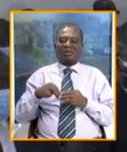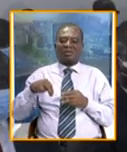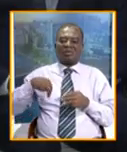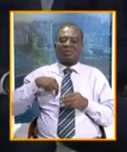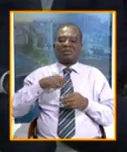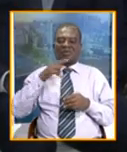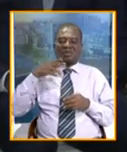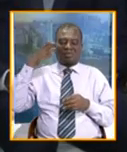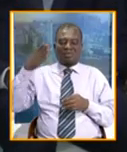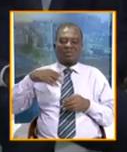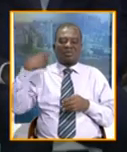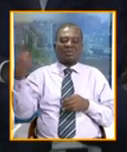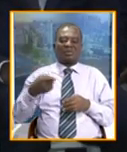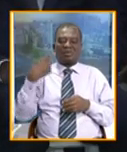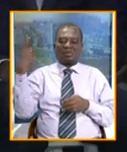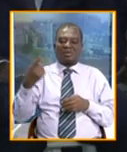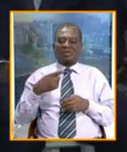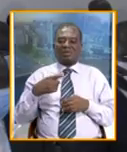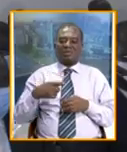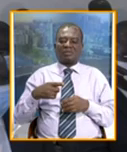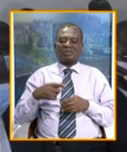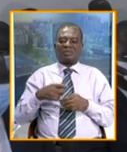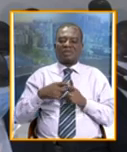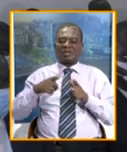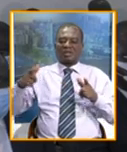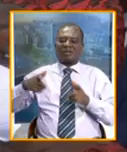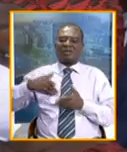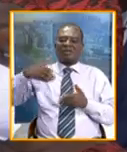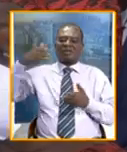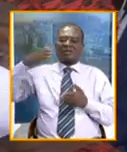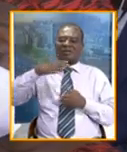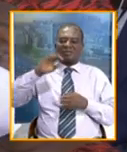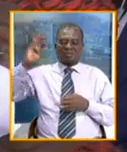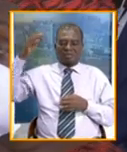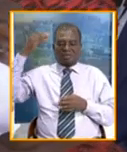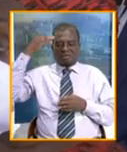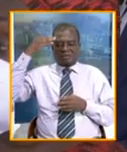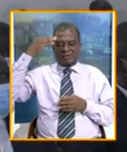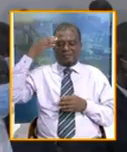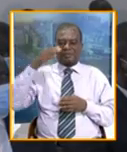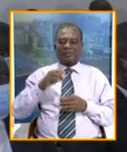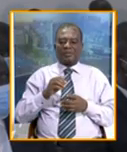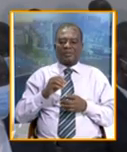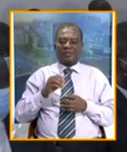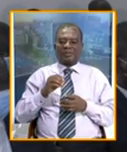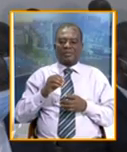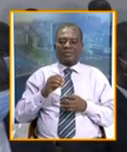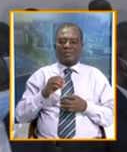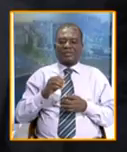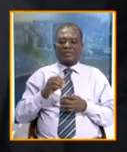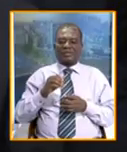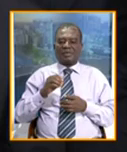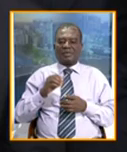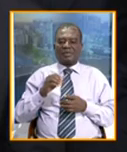le serons toujours. La dimension du Premier ministre est un objet